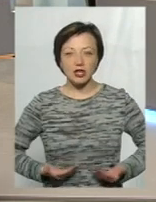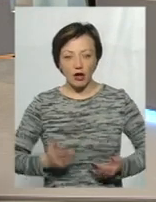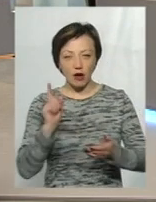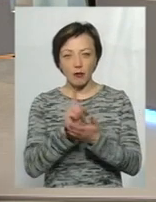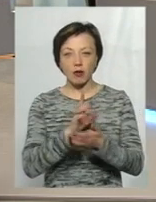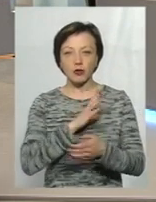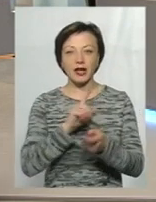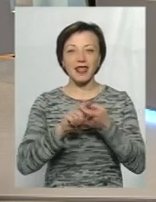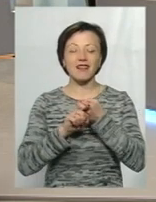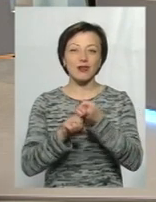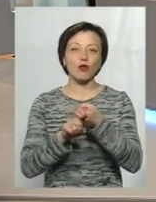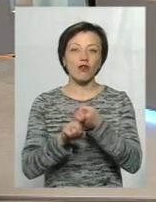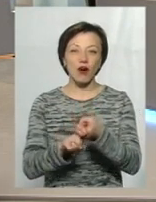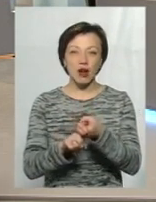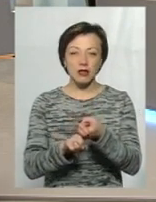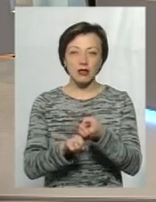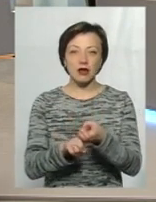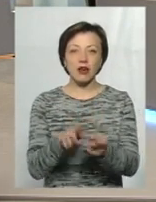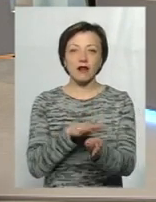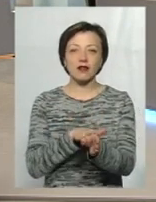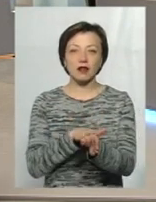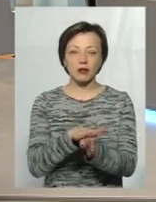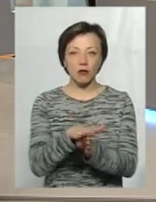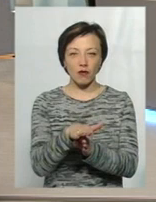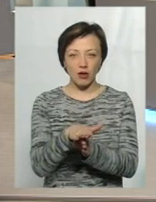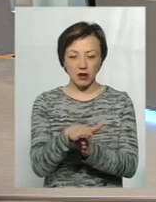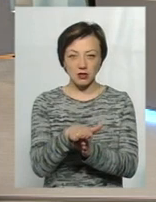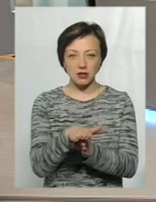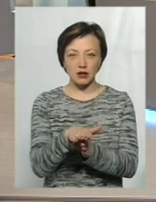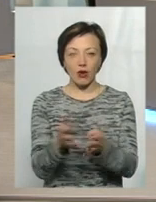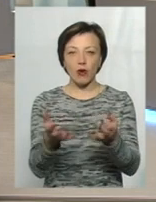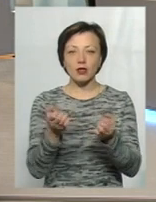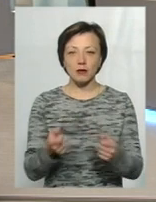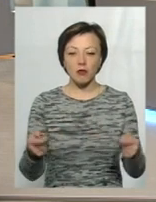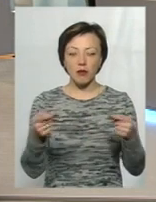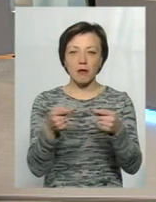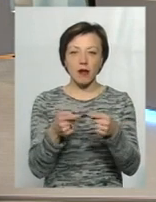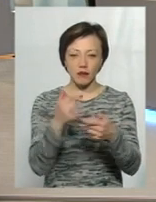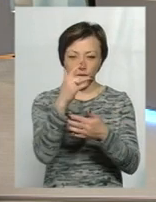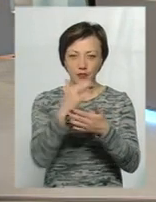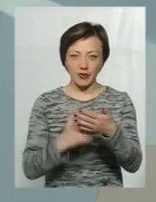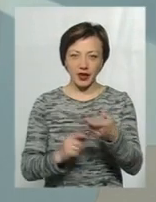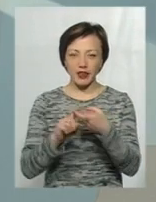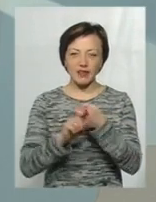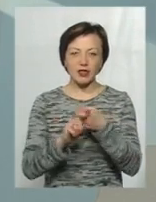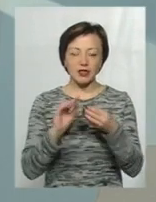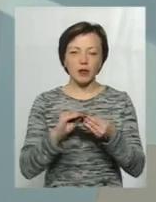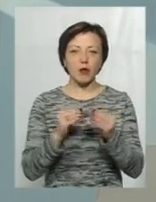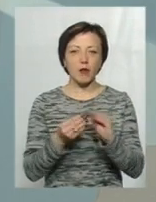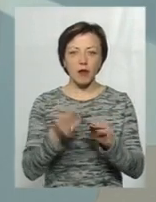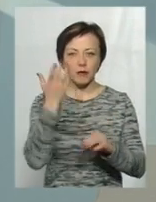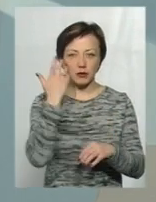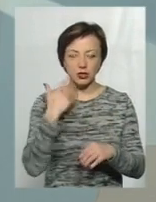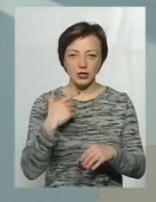дуже часто інфікування відбувається, отримують якийсь певний букет інфекційних проблем. Під